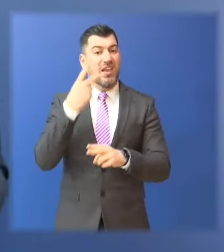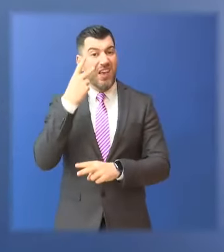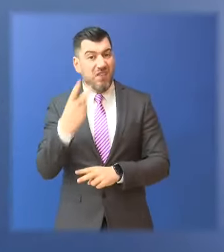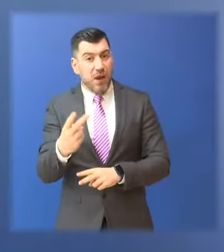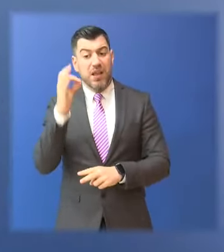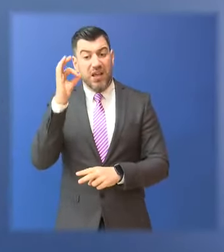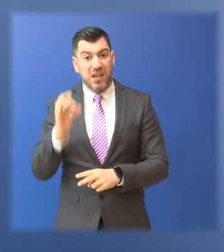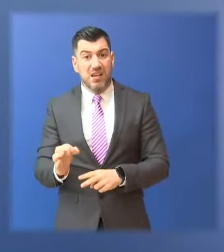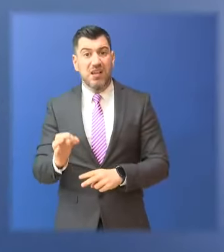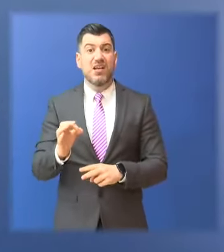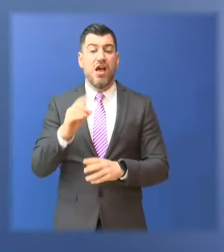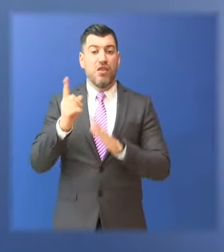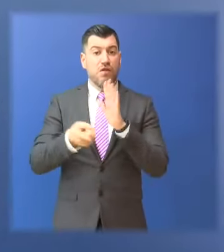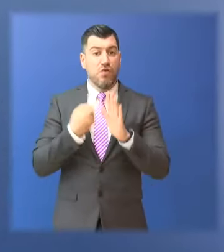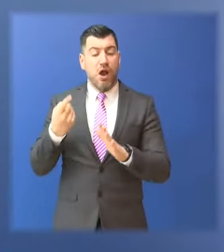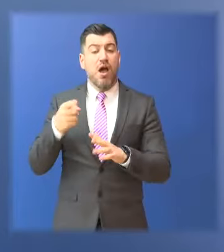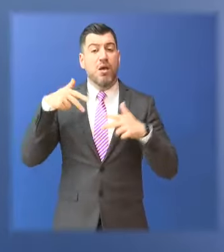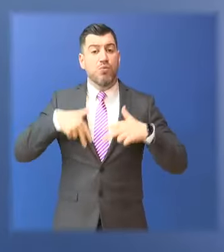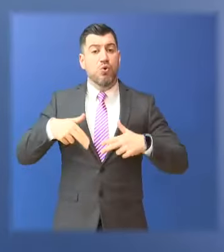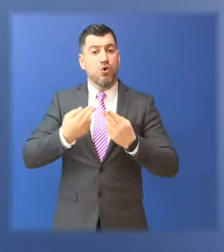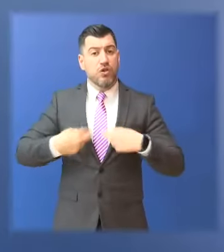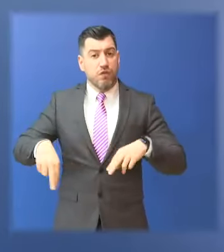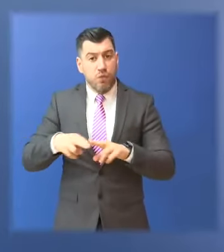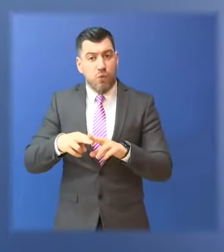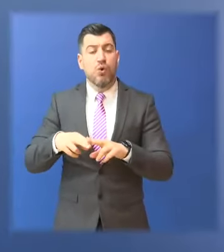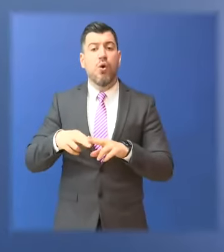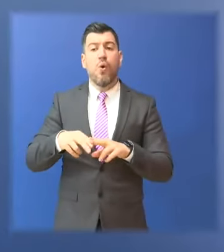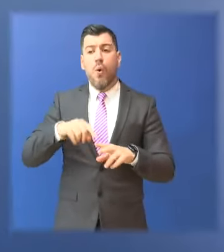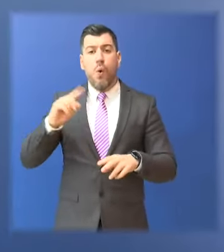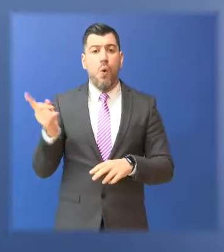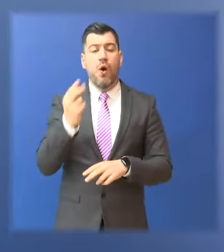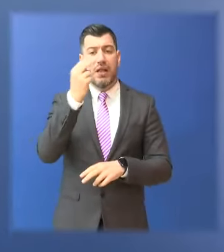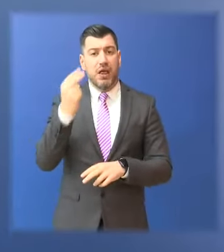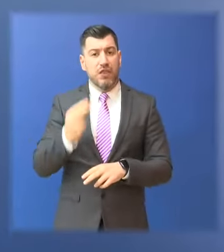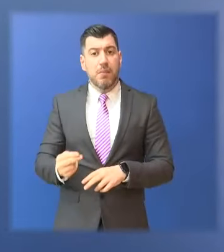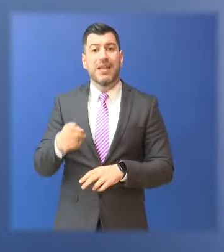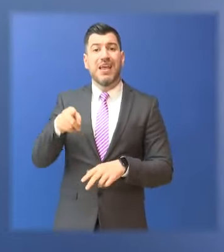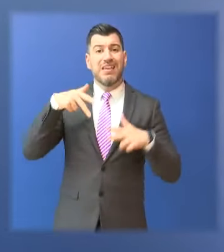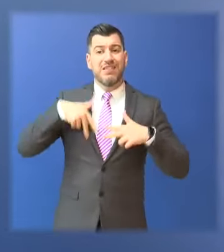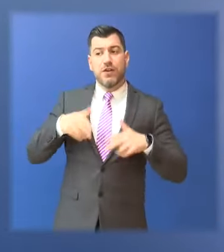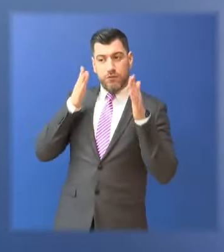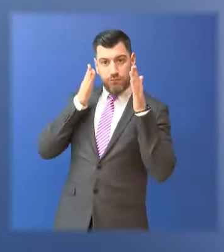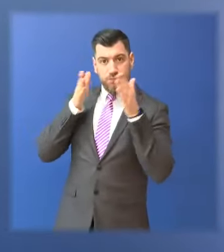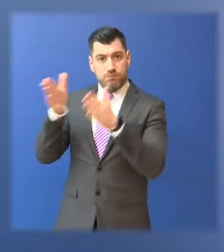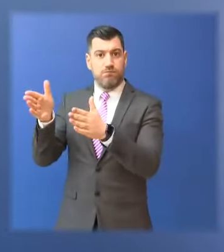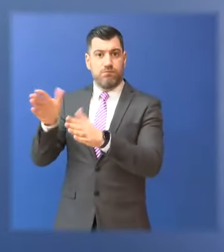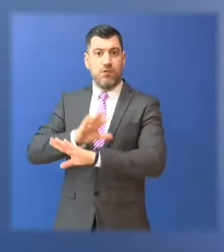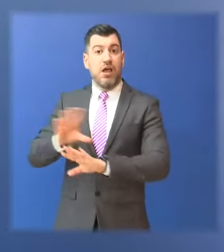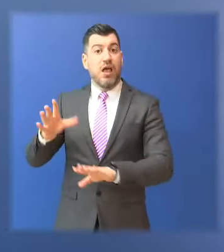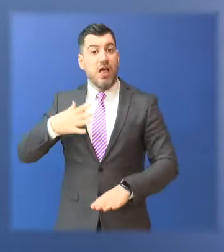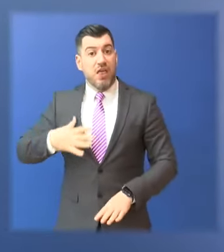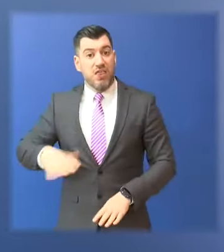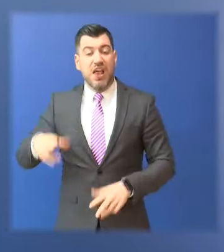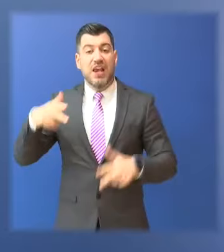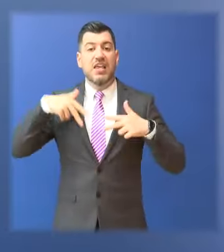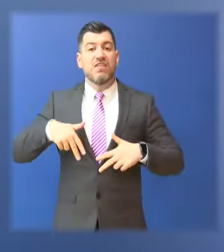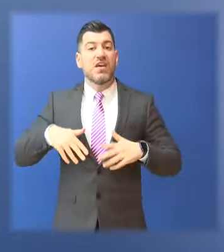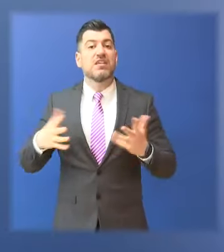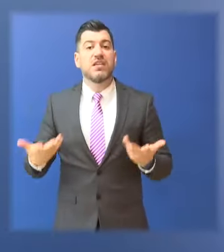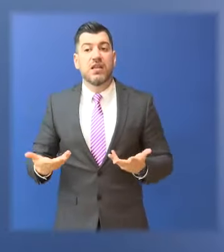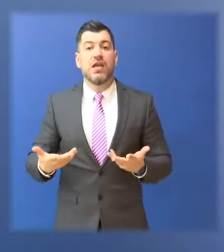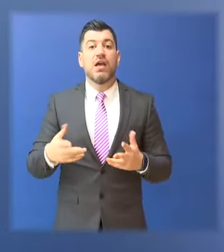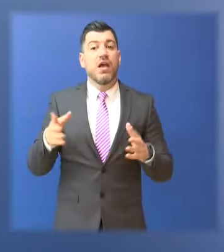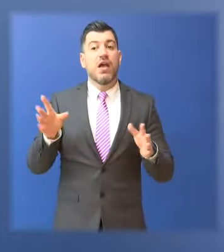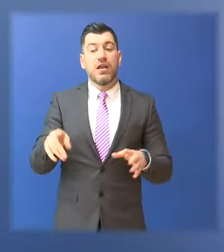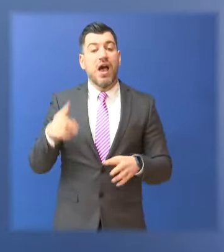η κυβέρνηση θέλει να φέρει. Εμείς λοιπόν θέλουμε να ψηφιστεί από όσο το δυνατόν περισσότερους βουλευτές μας, και αυτό θα επιδιώξουμε και είμαστε και αισιόδοξοι γι'